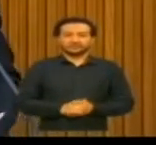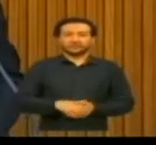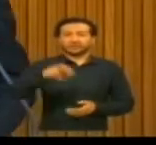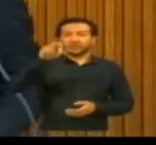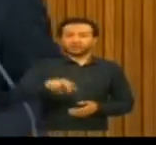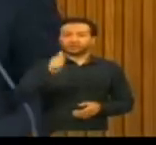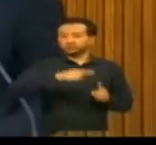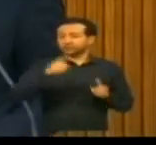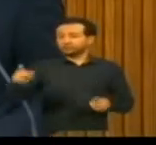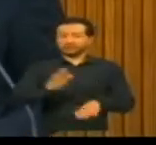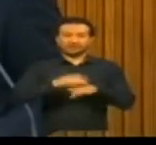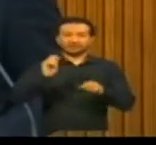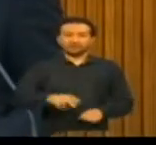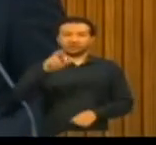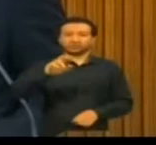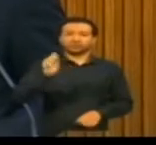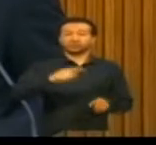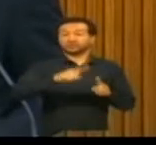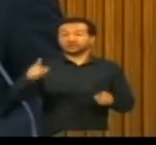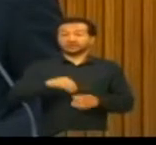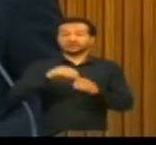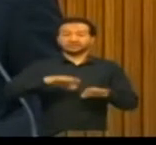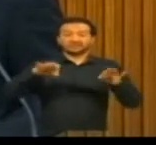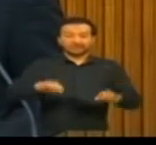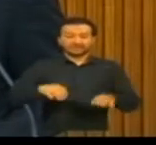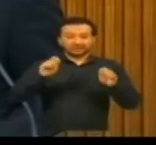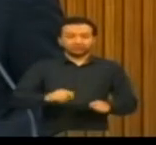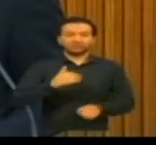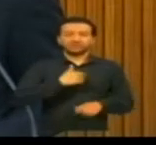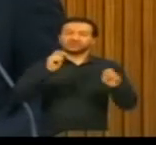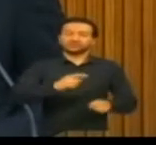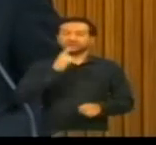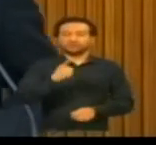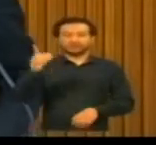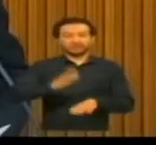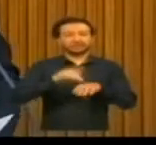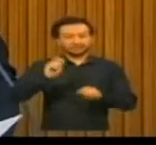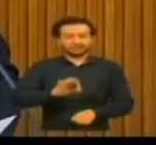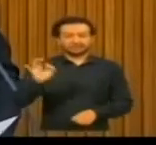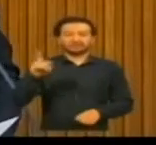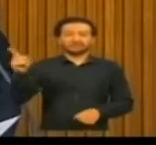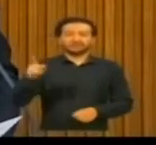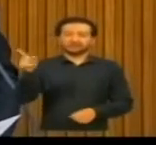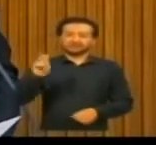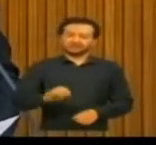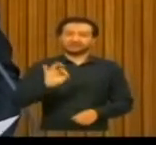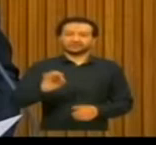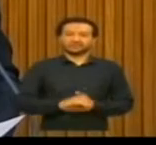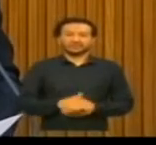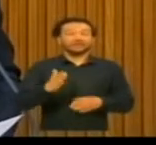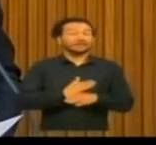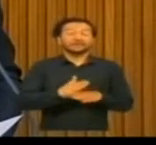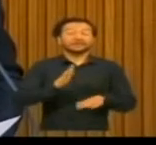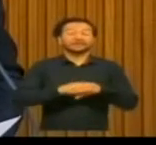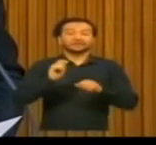18 günde bunları yaptı. 18 günde. Şimdi yapıyor, biz yapıyoruz diyorlar. E yapacaksın tabii. Yapacaksın. Niçin